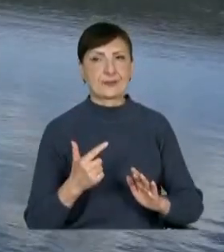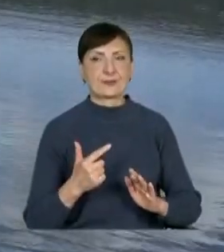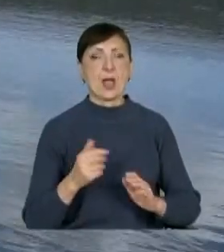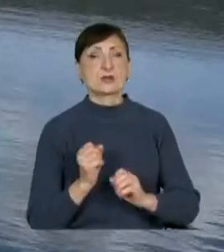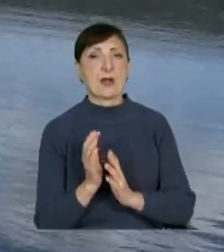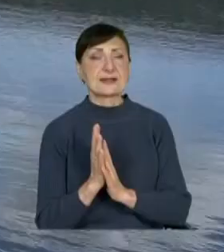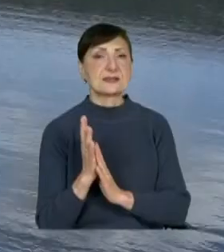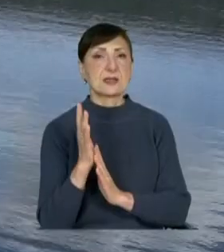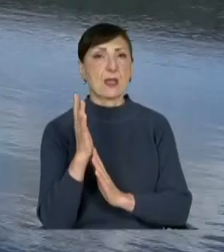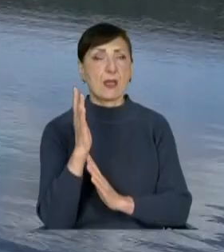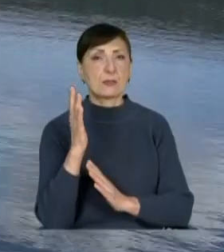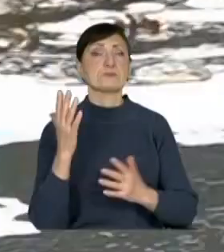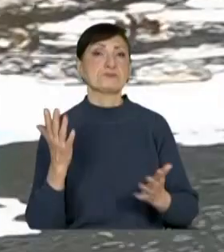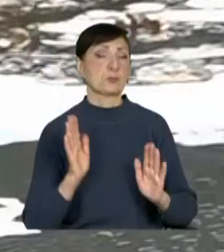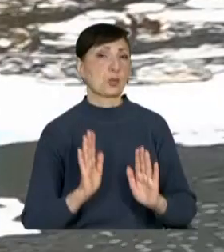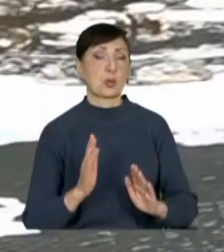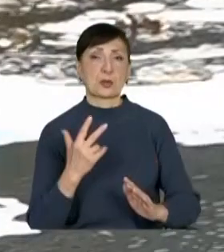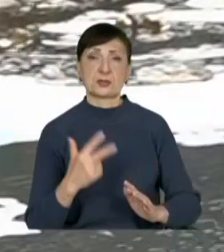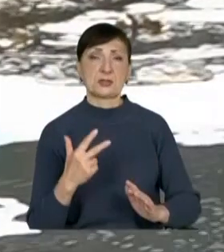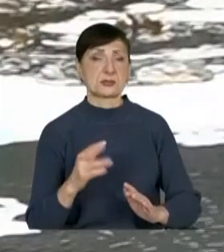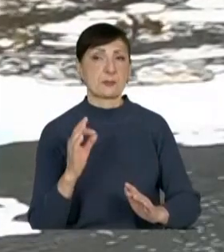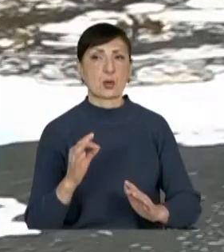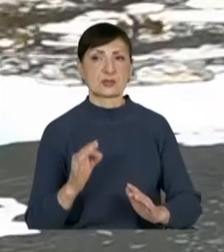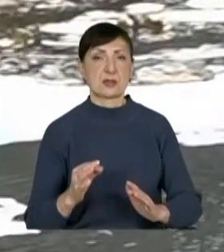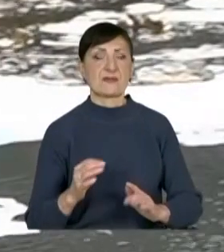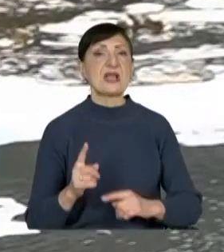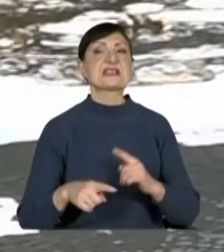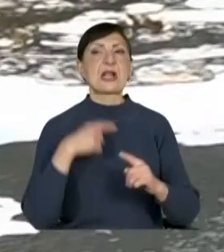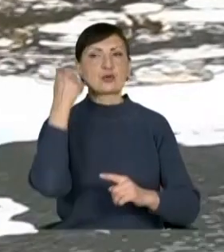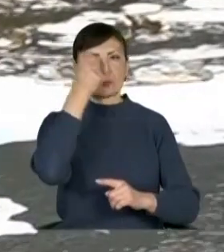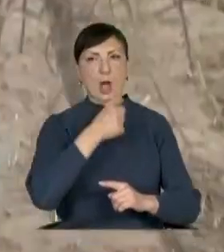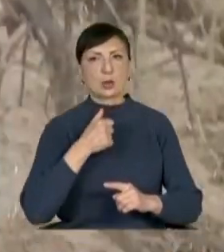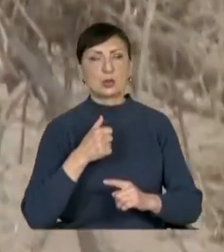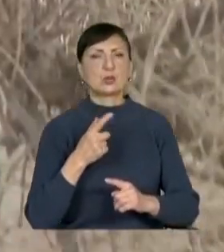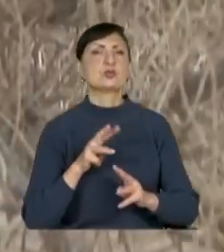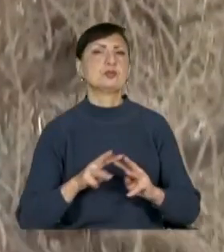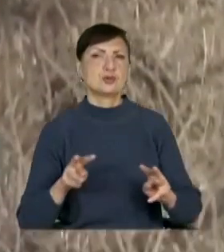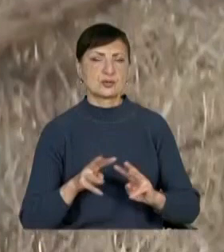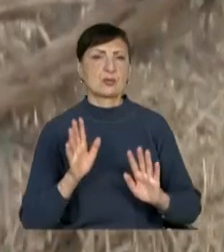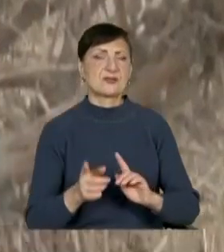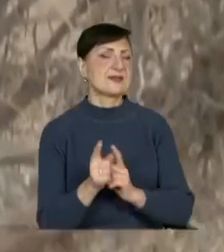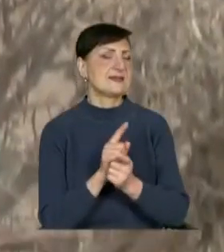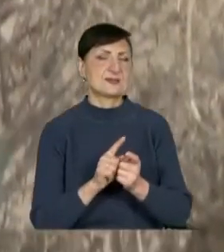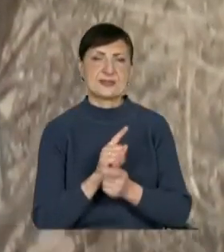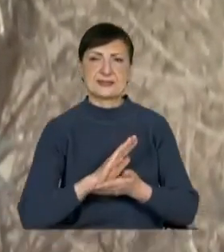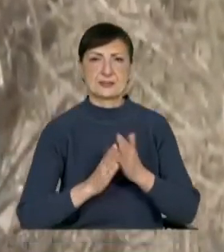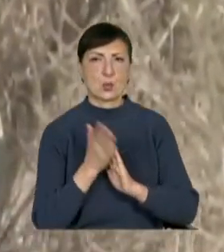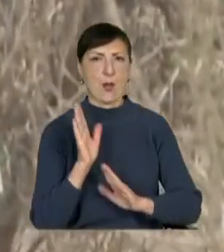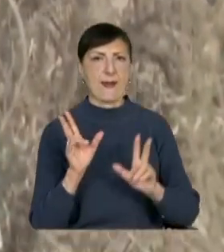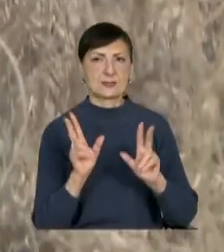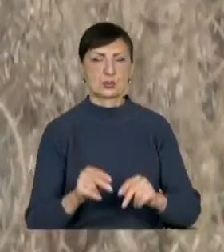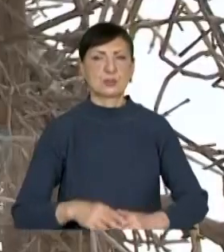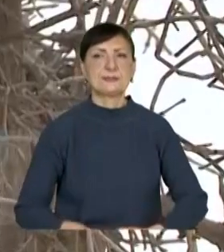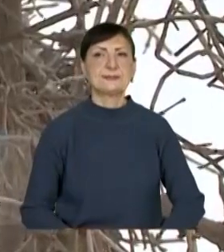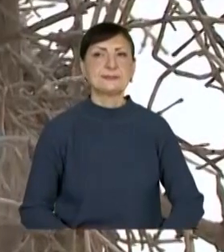Приживаемость растений при этом составляет всего 30%. В следующем году чиновники обещают изменить ситуацию.